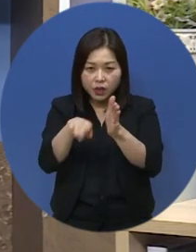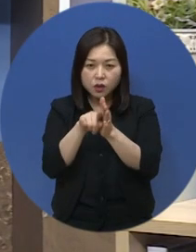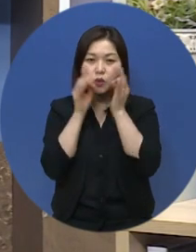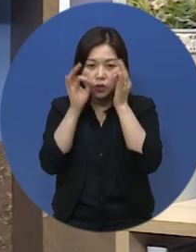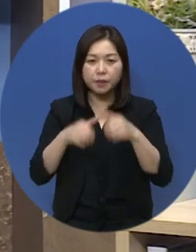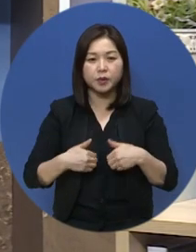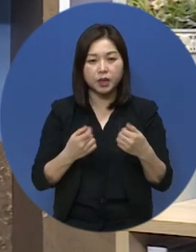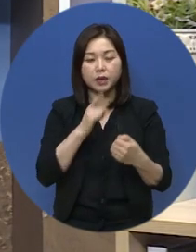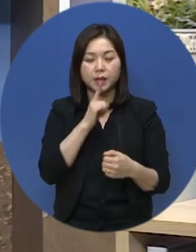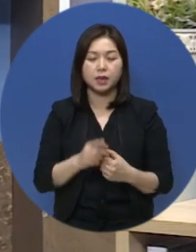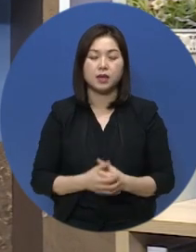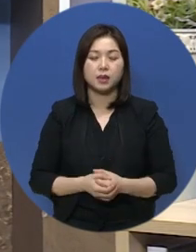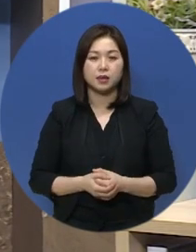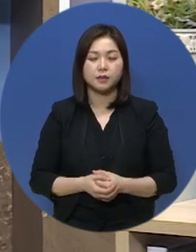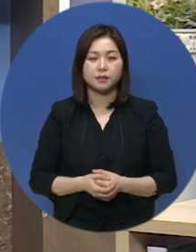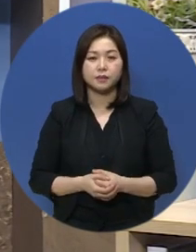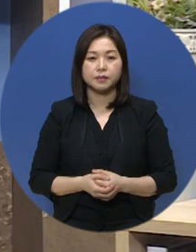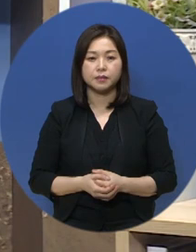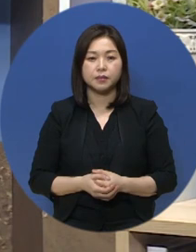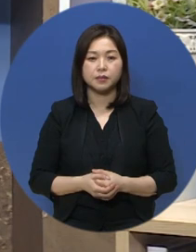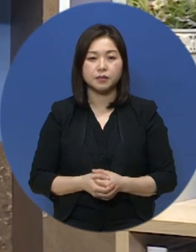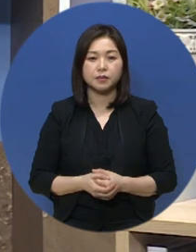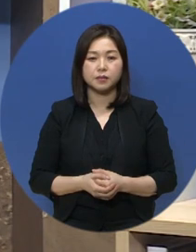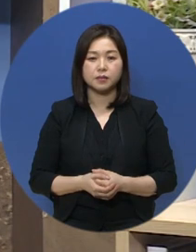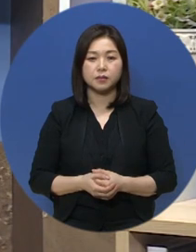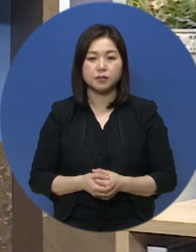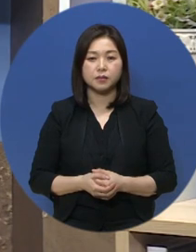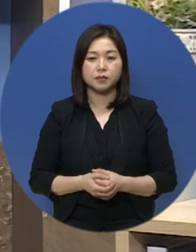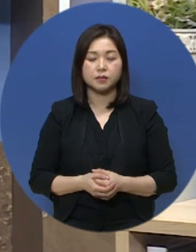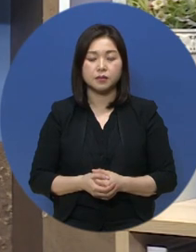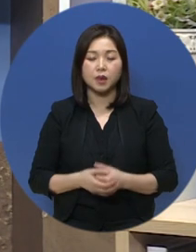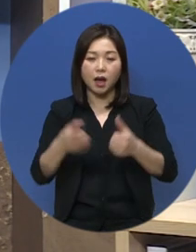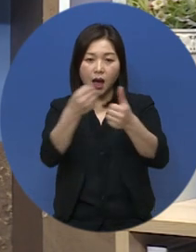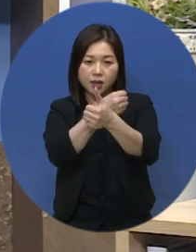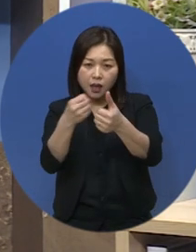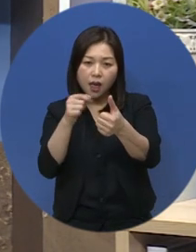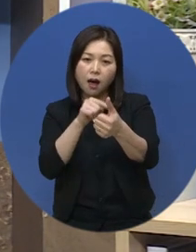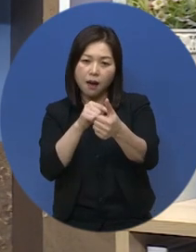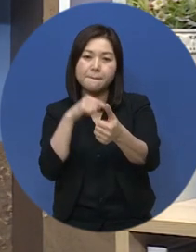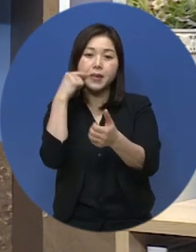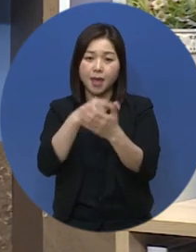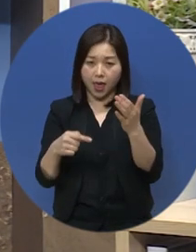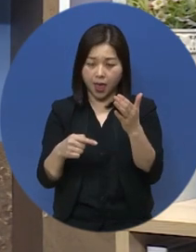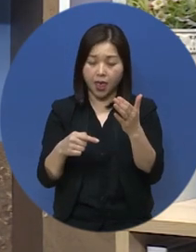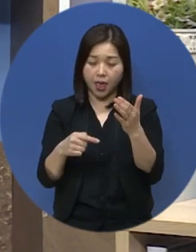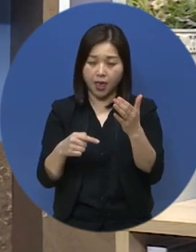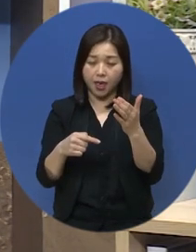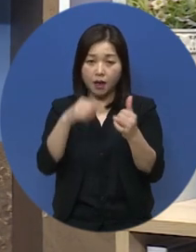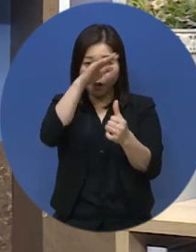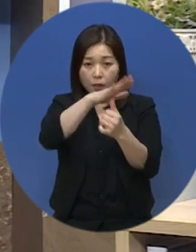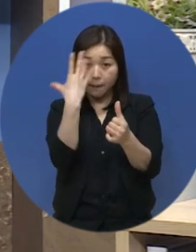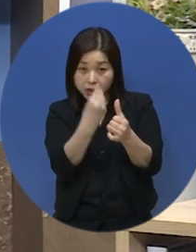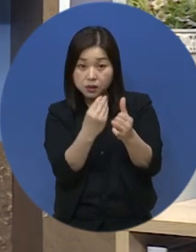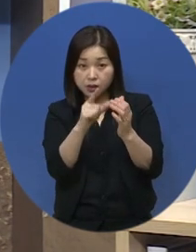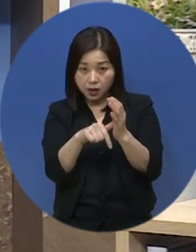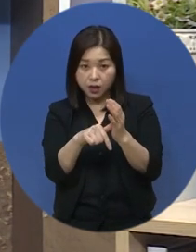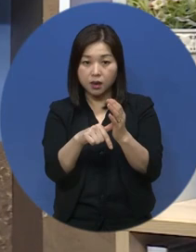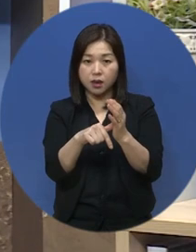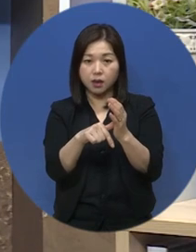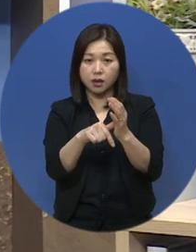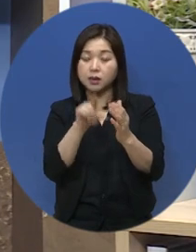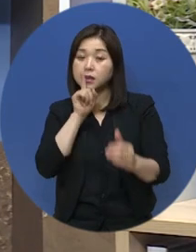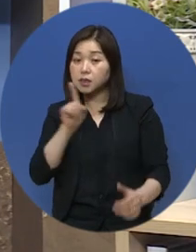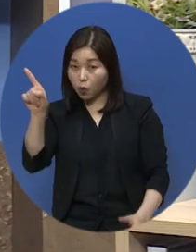이렇게 말씀을 해주셨는데요. 그러면 이 주위에 이런 학대를 당하는 아동을 봤을 때